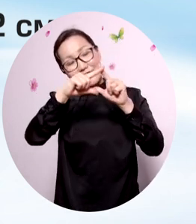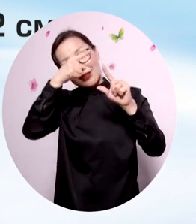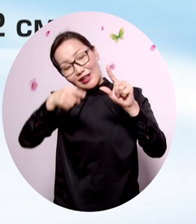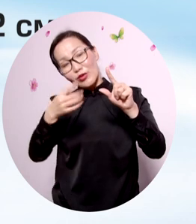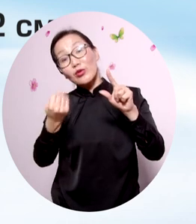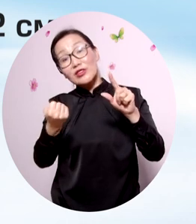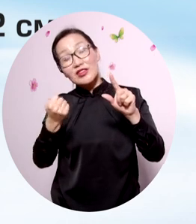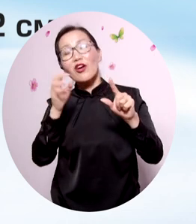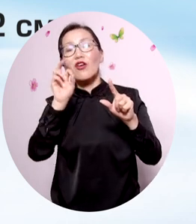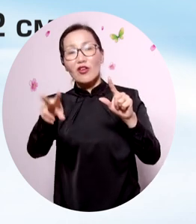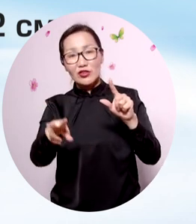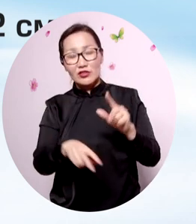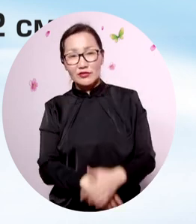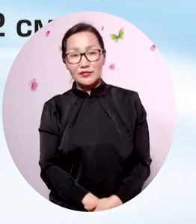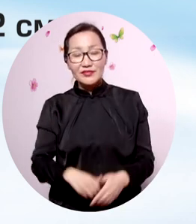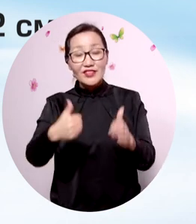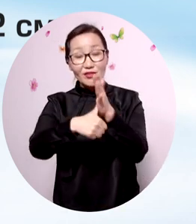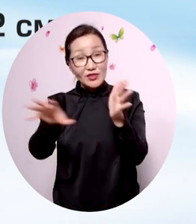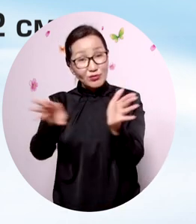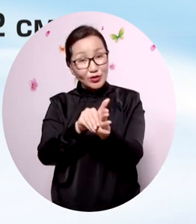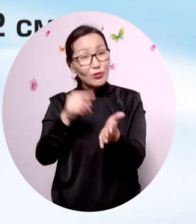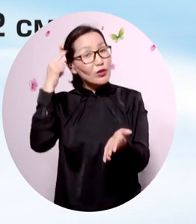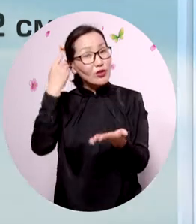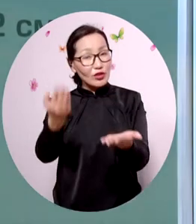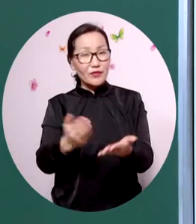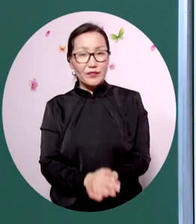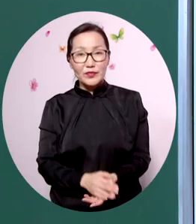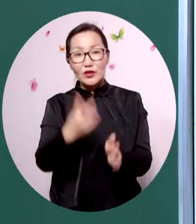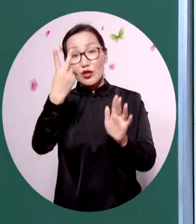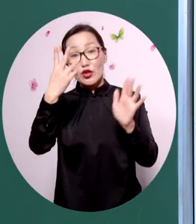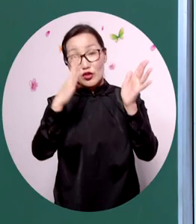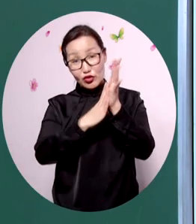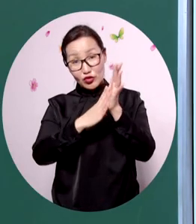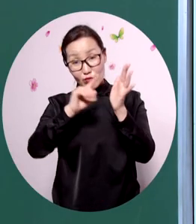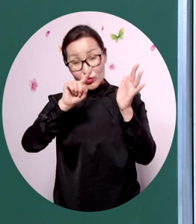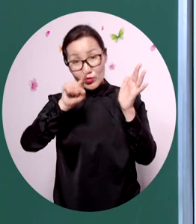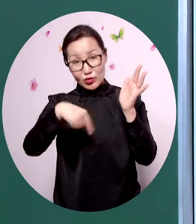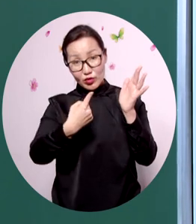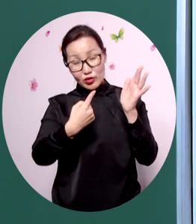вэ? Дэвтэртээ бичээд бодцгоё.